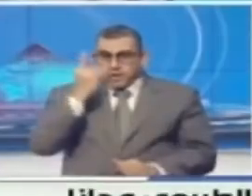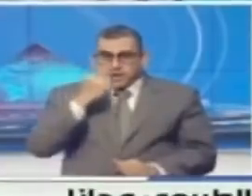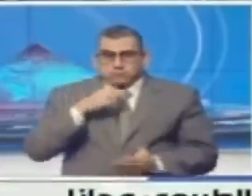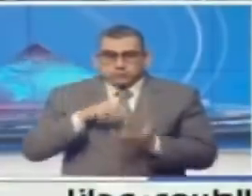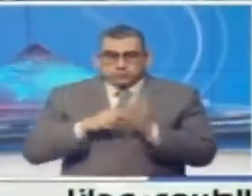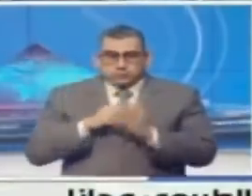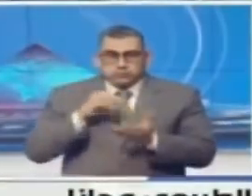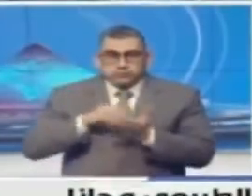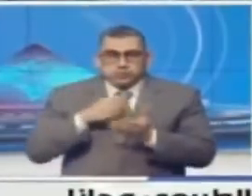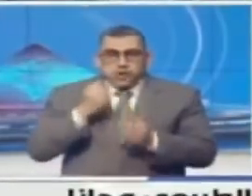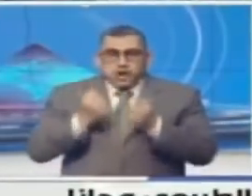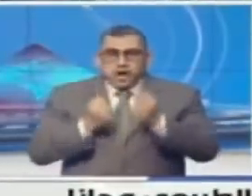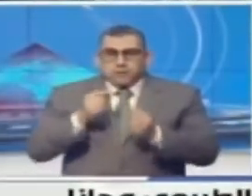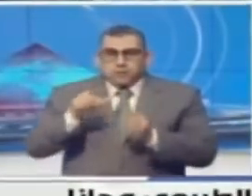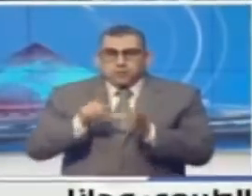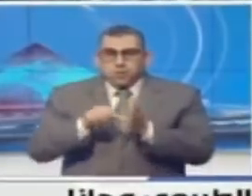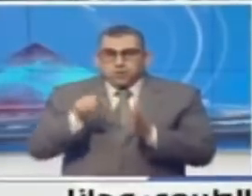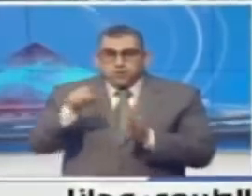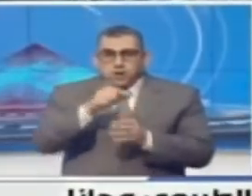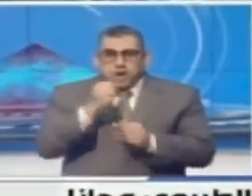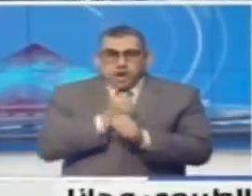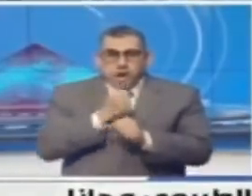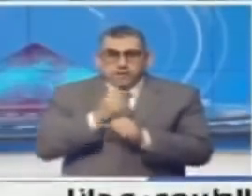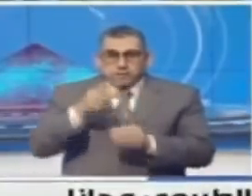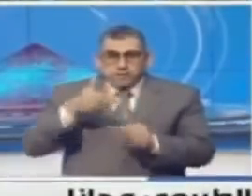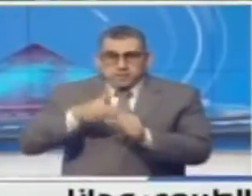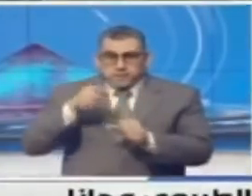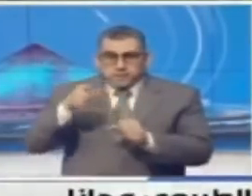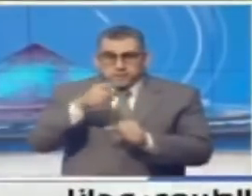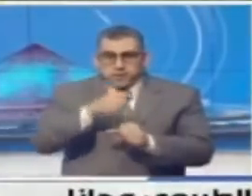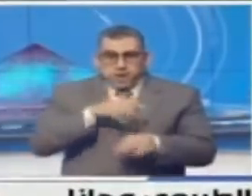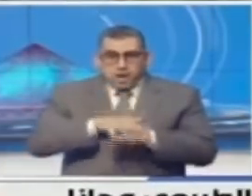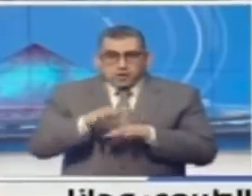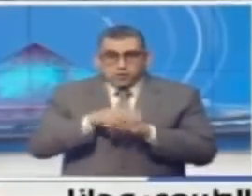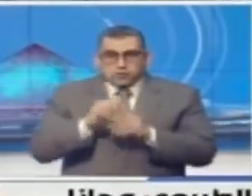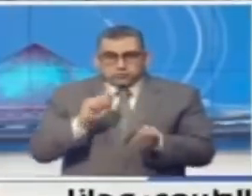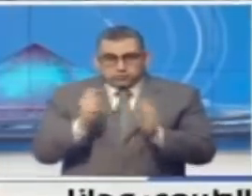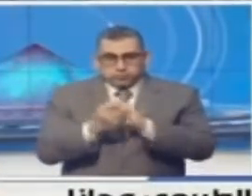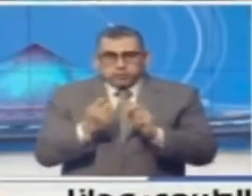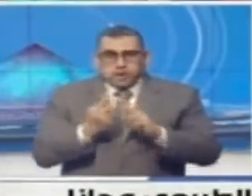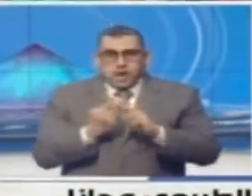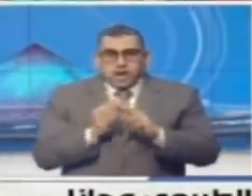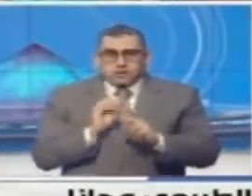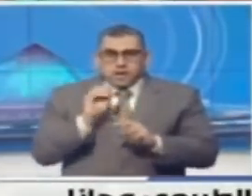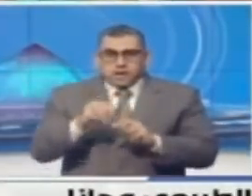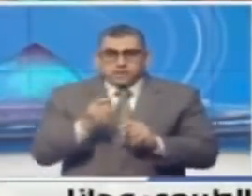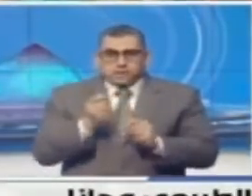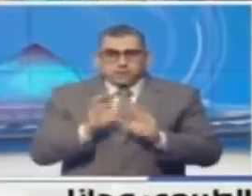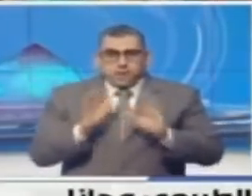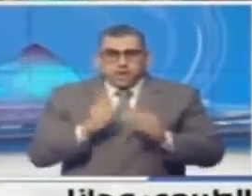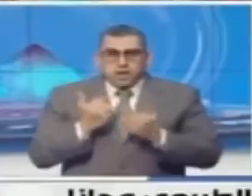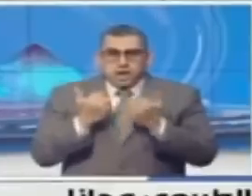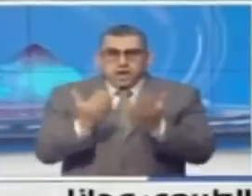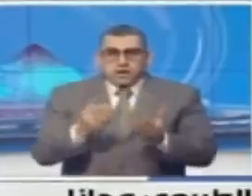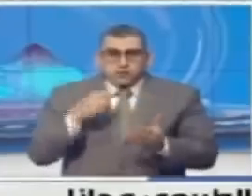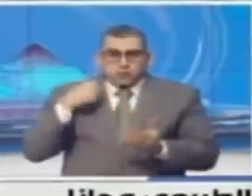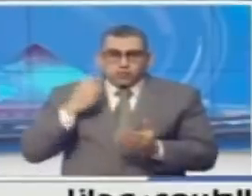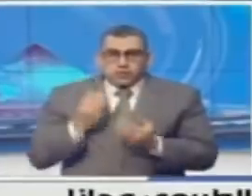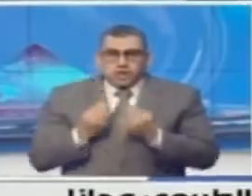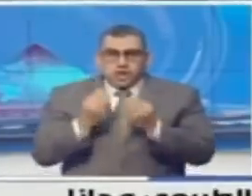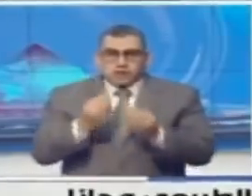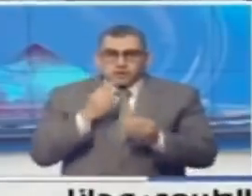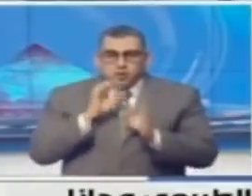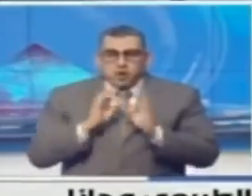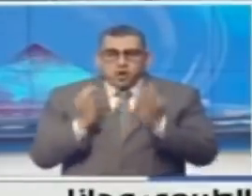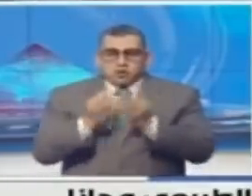مبادرة لتحويل سيارات الأجرة التي تعمل بالبنزين لتعمل بالغاز الطبيعي مجانا كهدية من الوزارة لأهالي